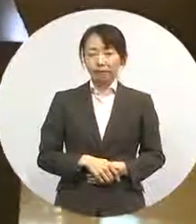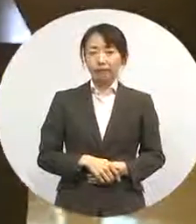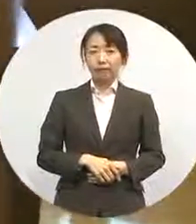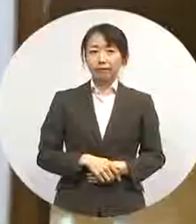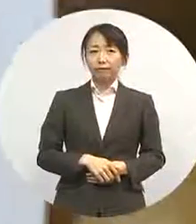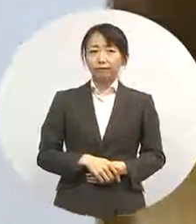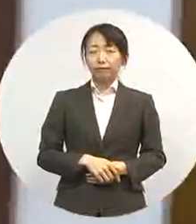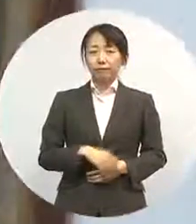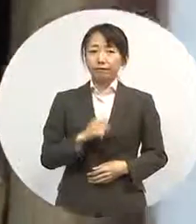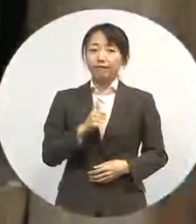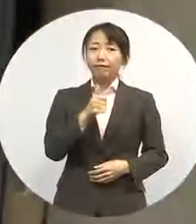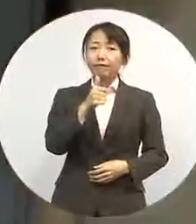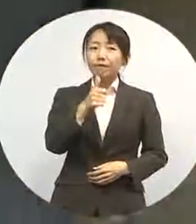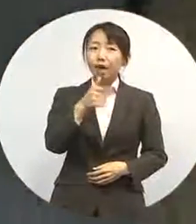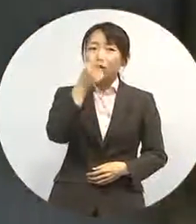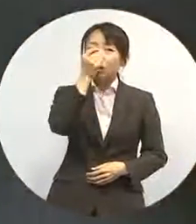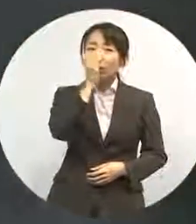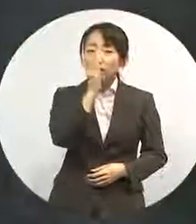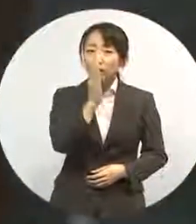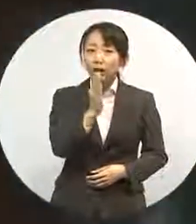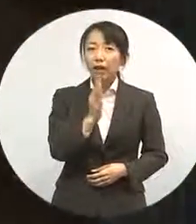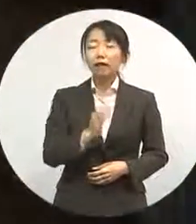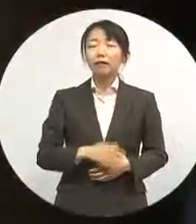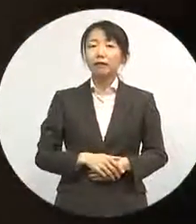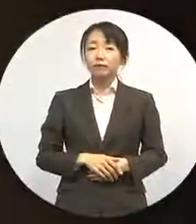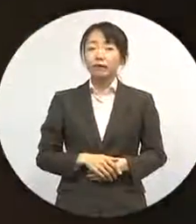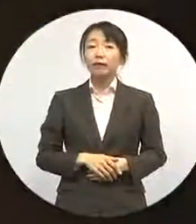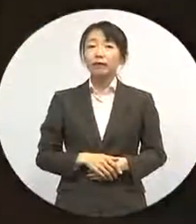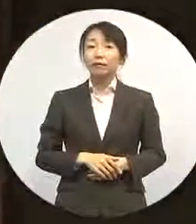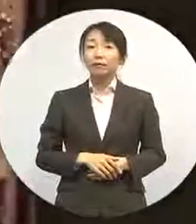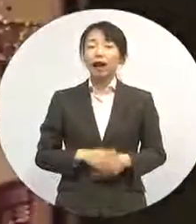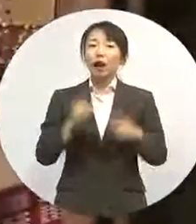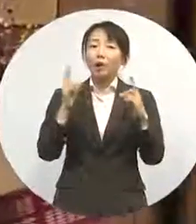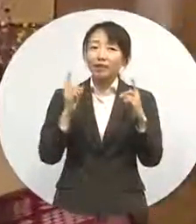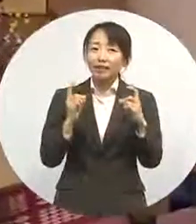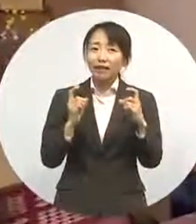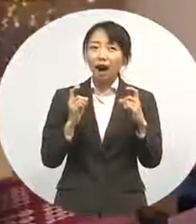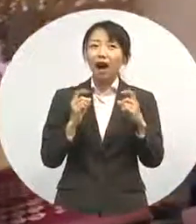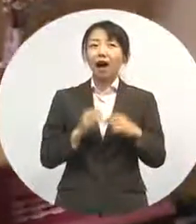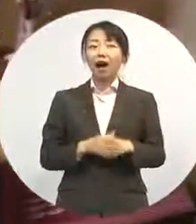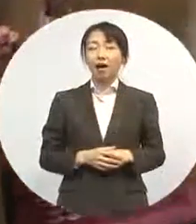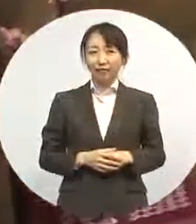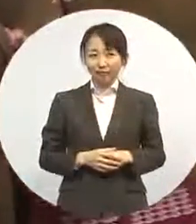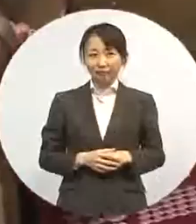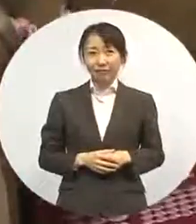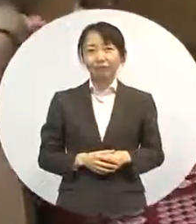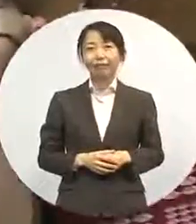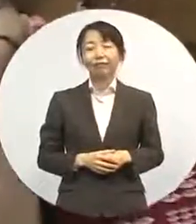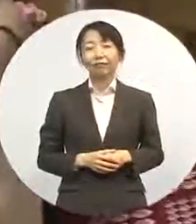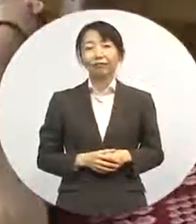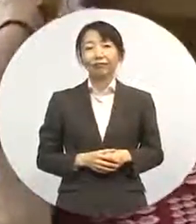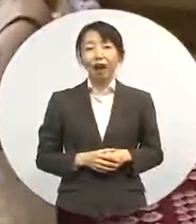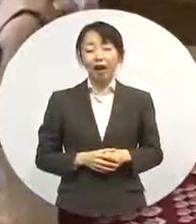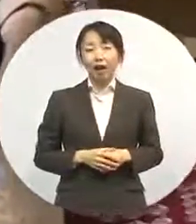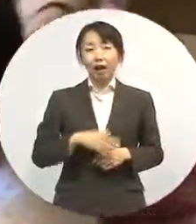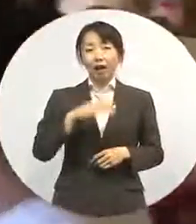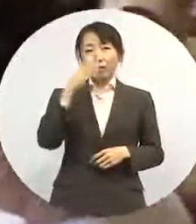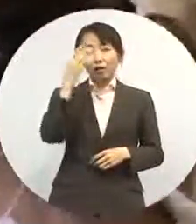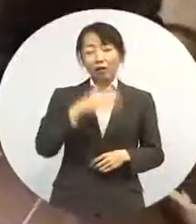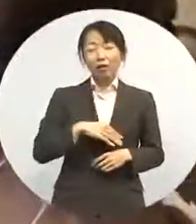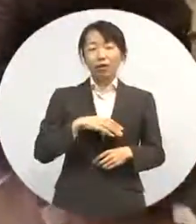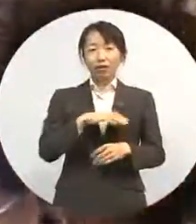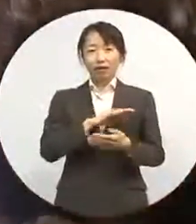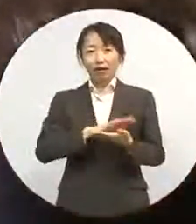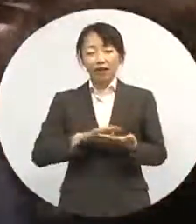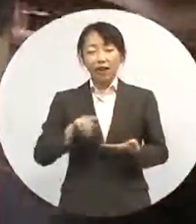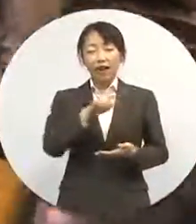。失礼します。こんにちは。こんにちは。すごい華やか